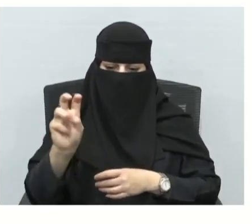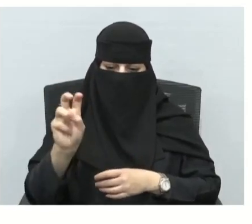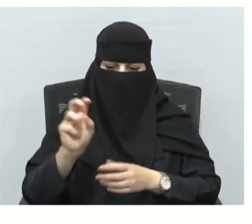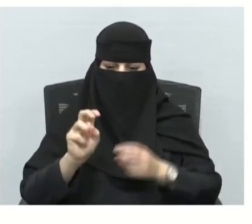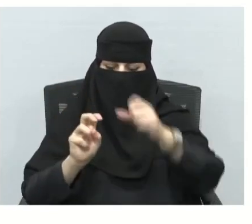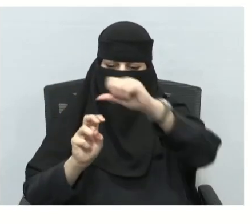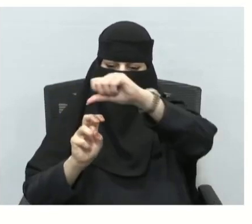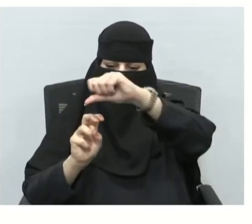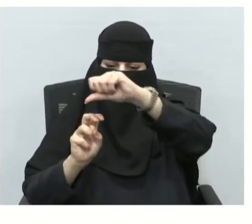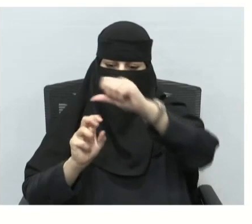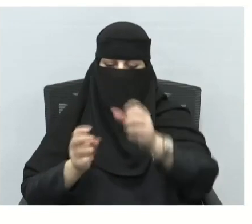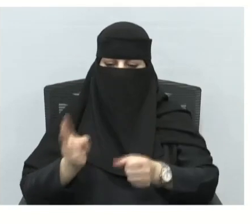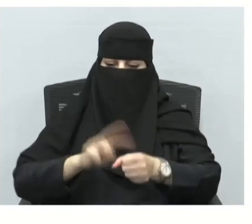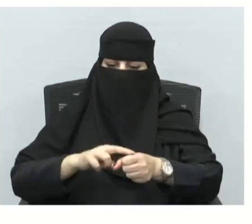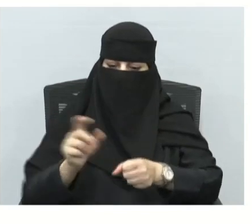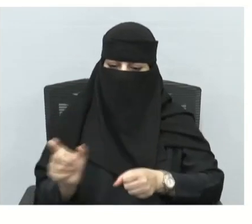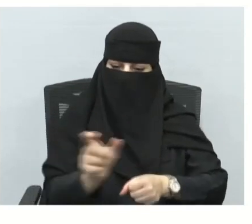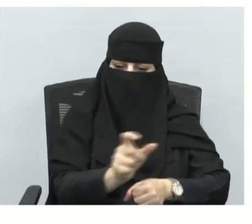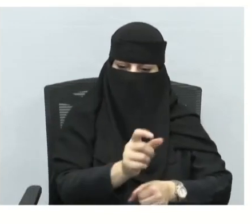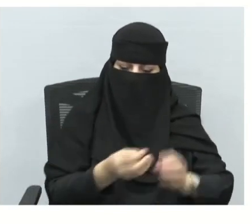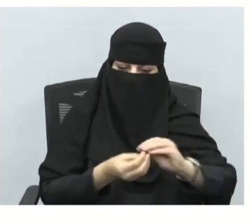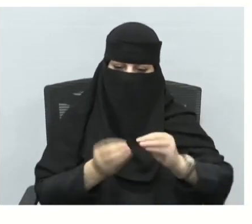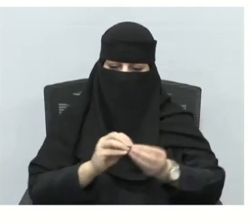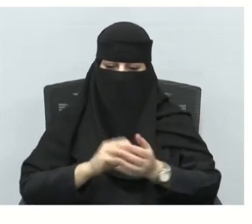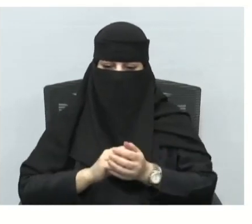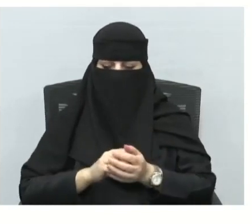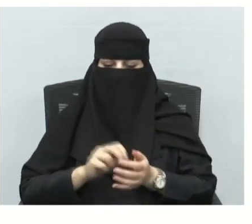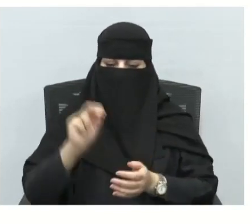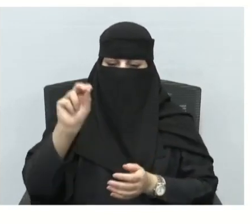نوره نردد الكلمات الملونه